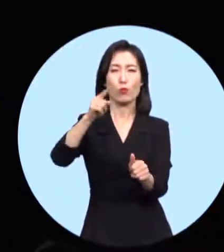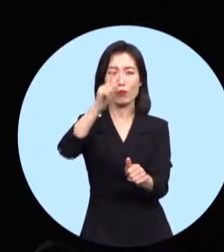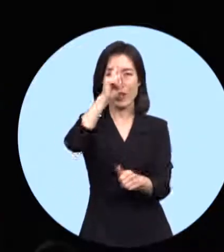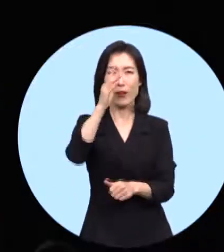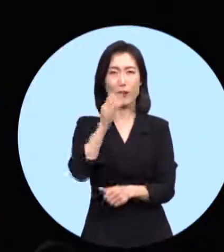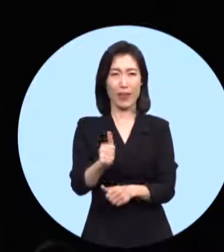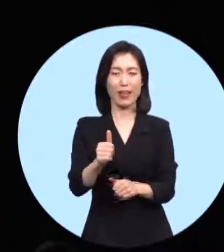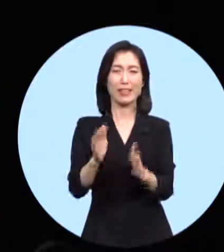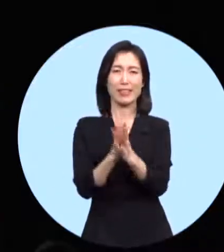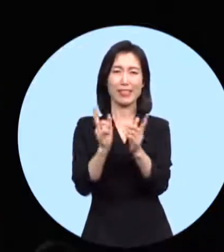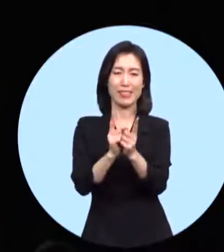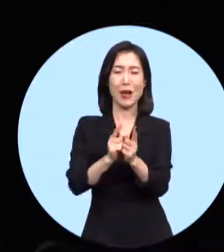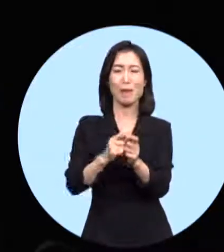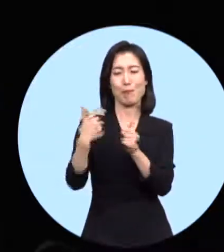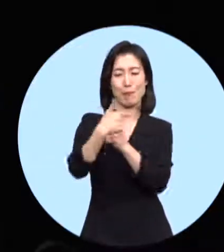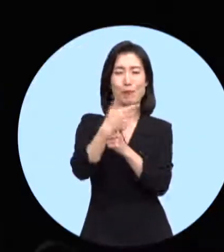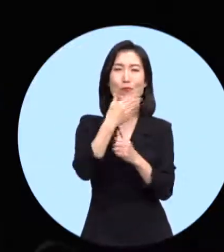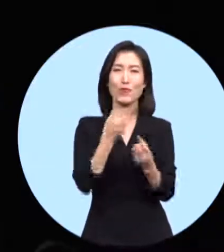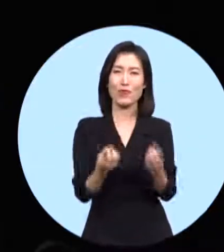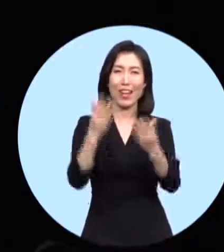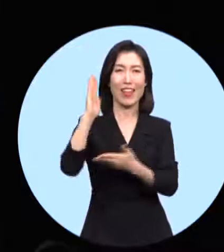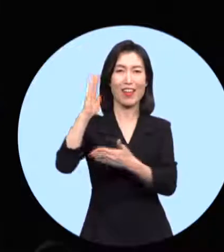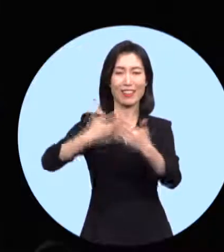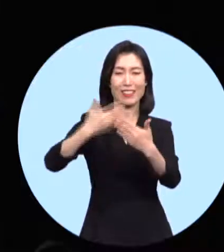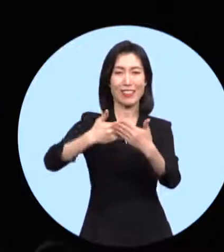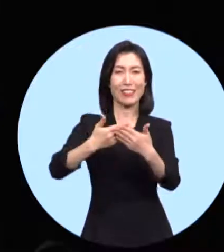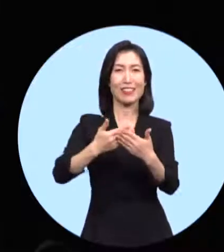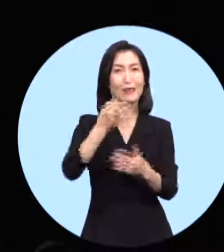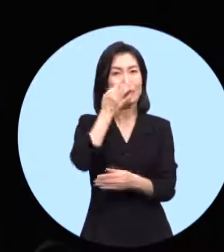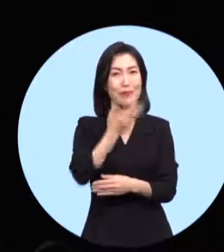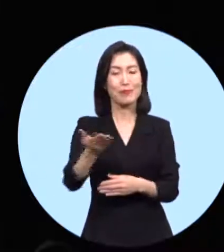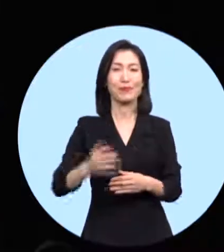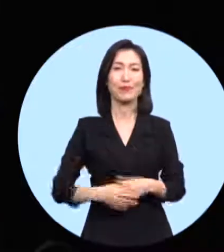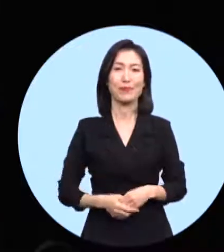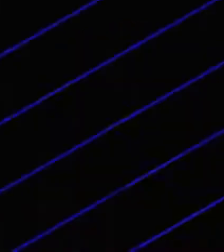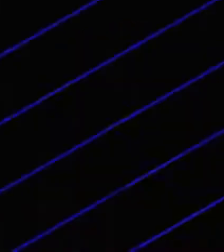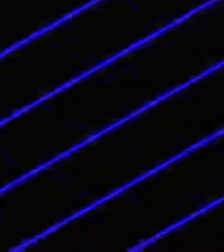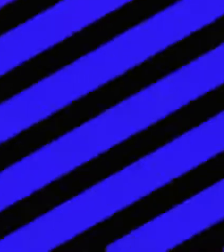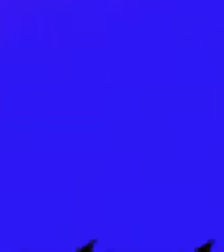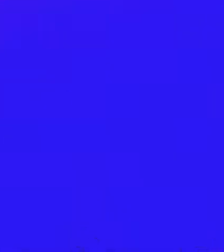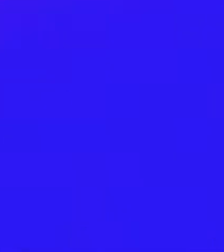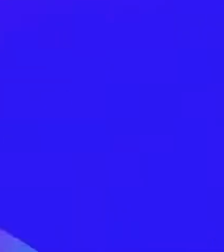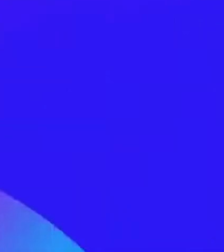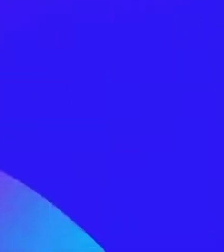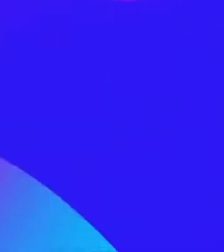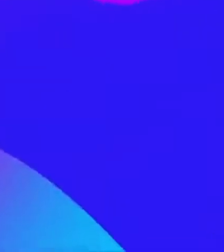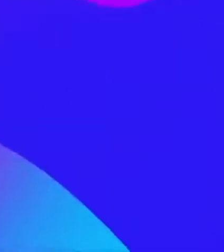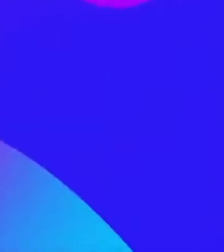특별히 영상을 보내오셨습니다. 함께 만나보시죠.